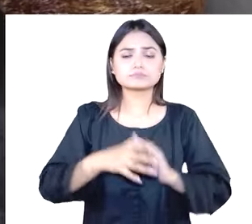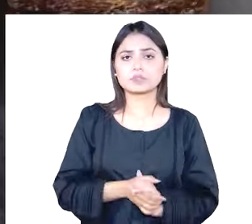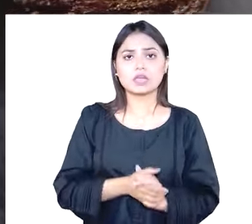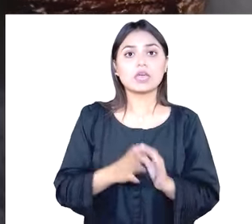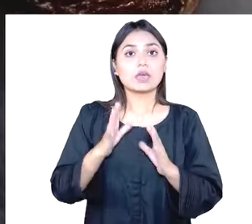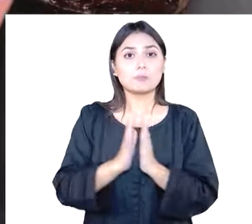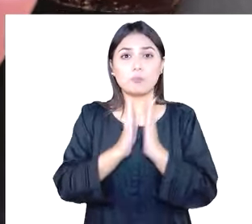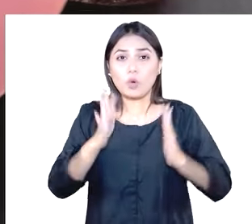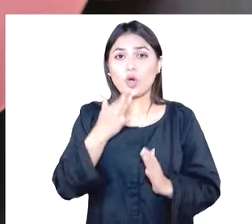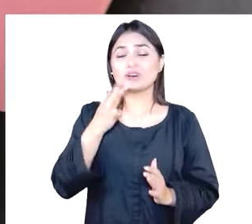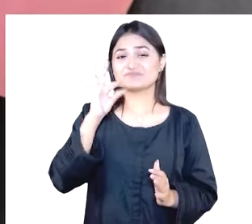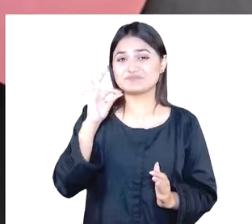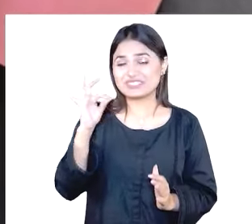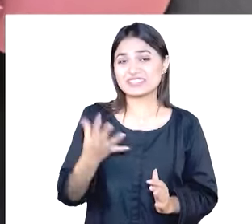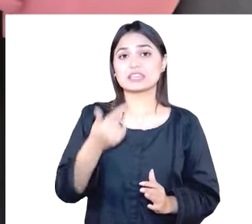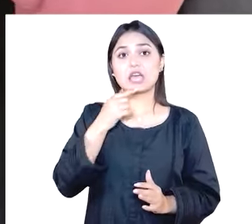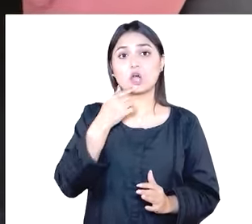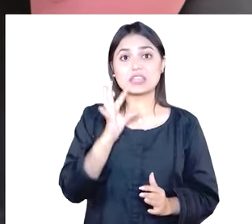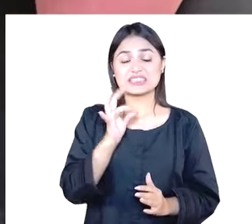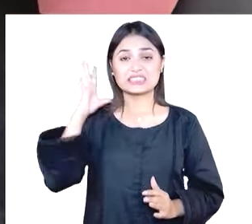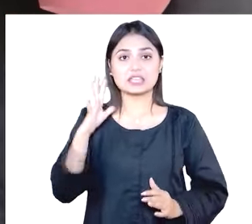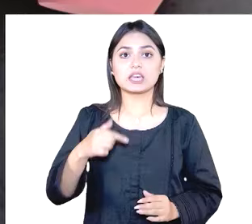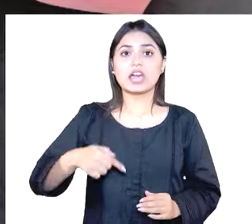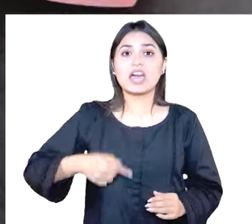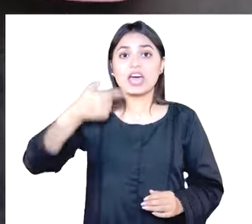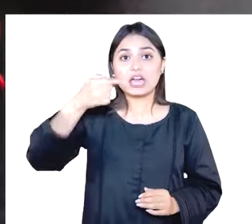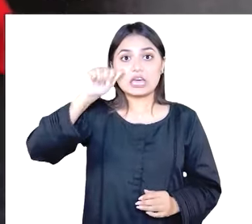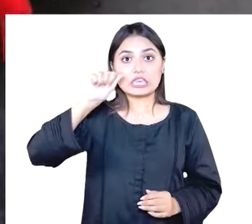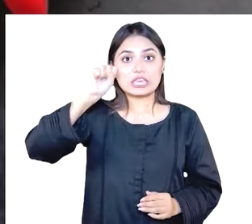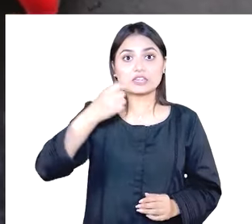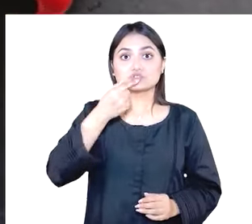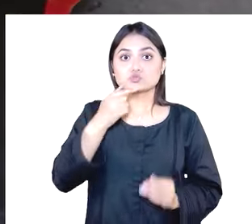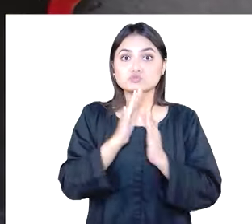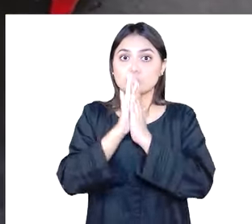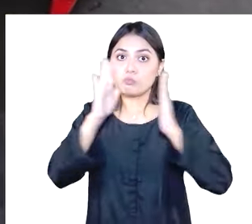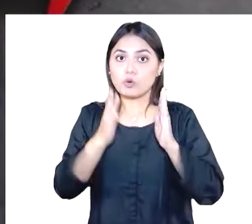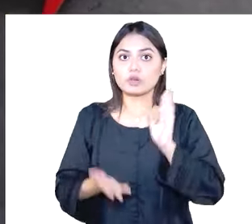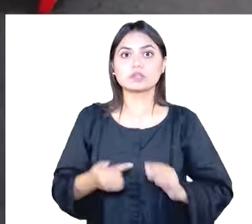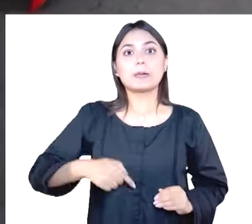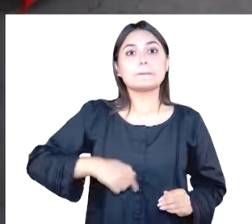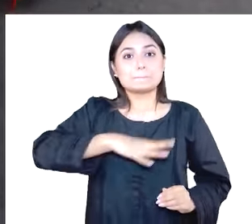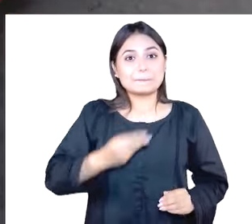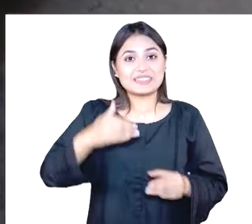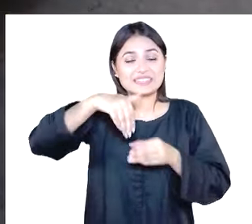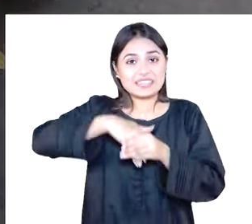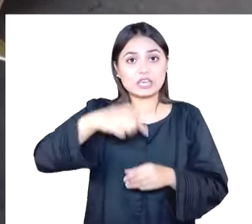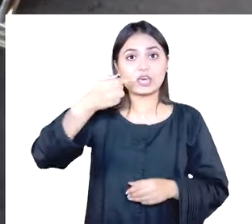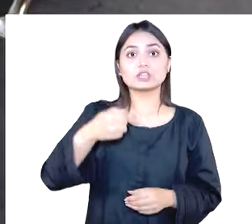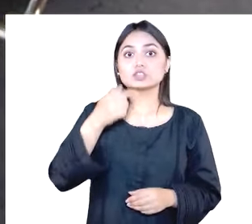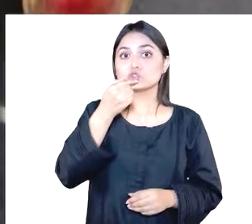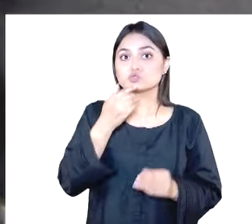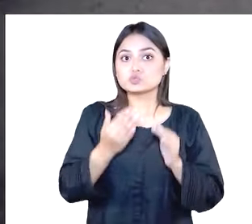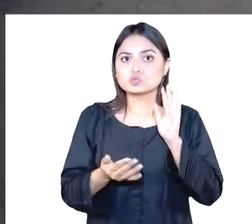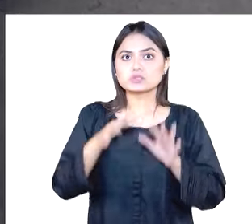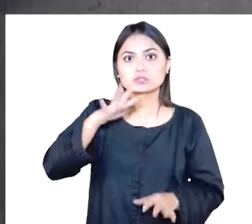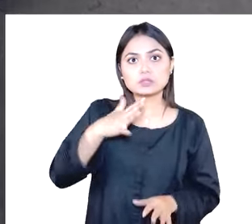है ज्यादा चिकनाई या मसालेदार खानों की वजह से गैस्ट्रिक जूस भी ज्यादा बनता है मैदे में पैदा होने वाले गैस्ट्रिक जूस की मिक में